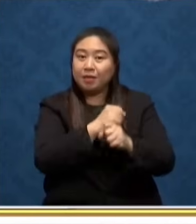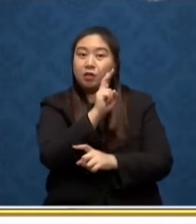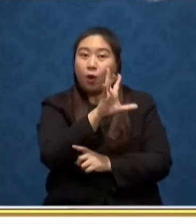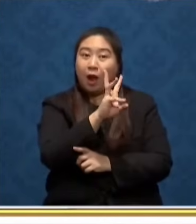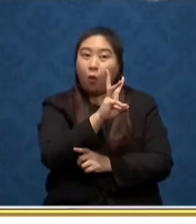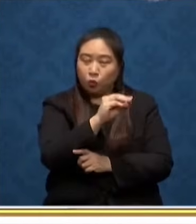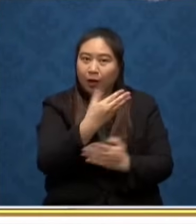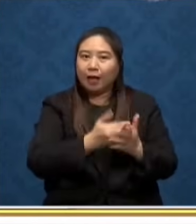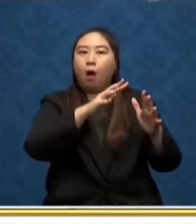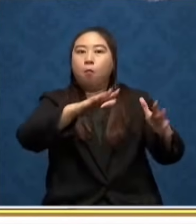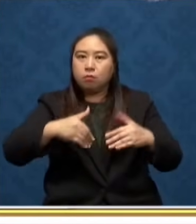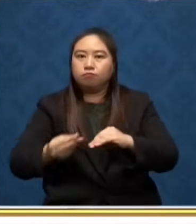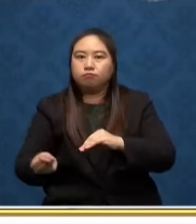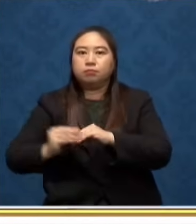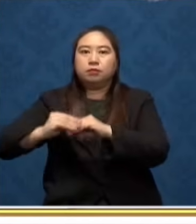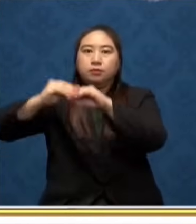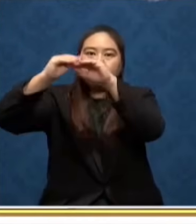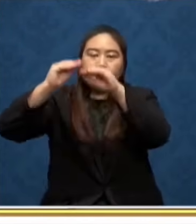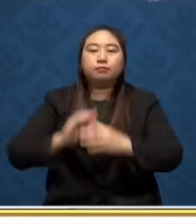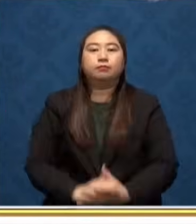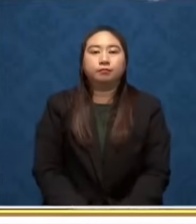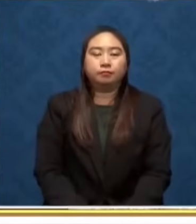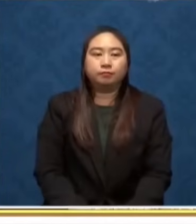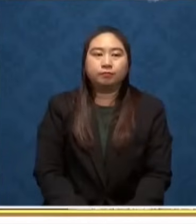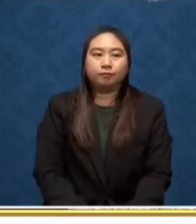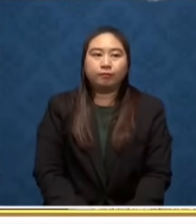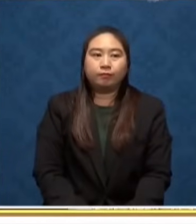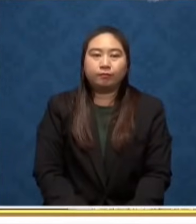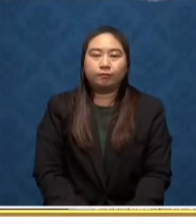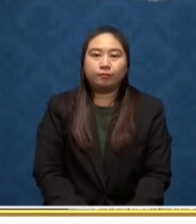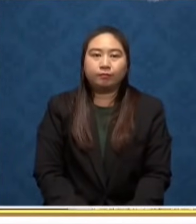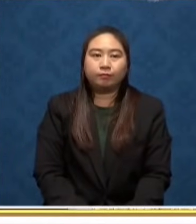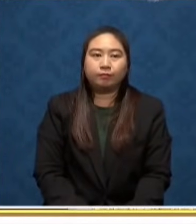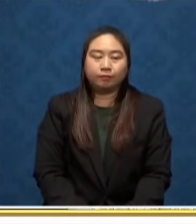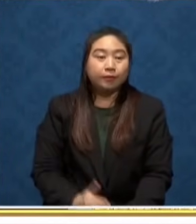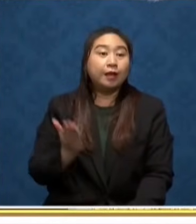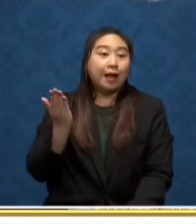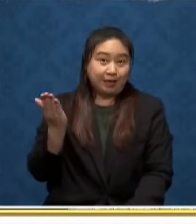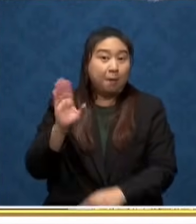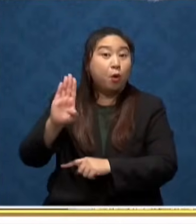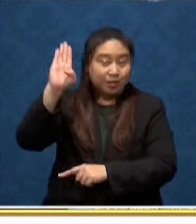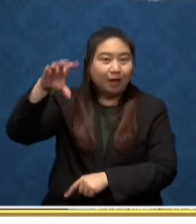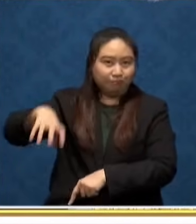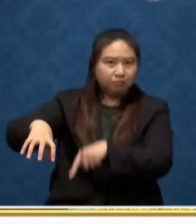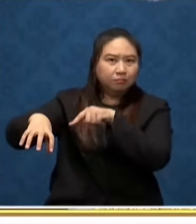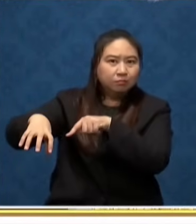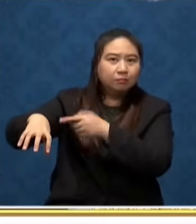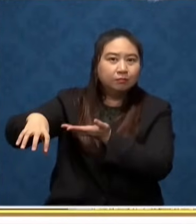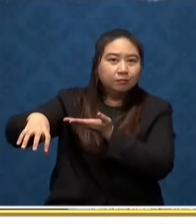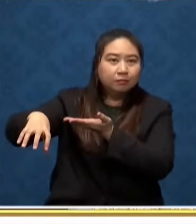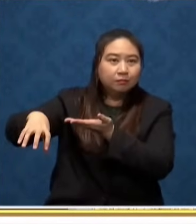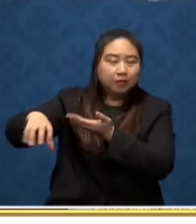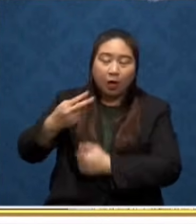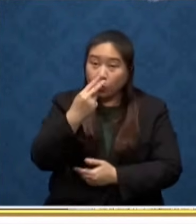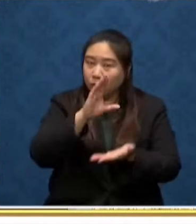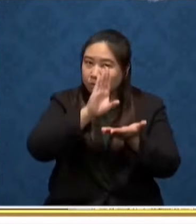ค่ะสไลด์ที่ขึ้นเมื่อกี้นะคะนี่คือที่ตั้งของบริษัททาลอนเน็ตค่ะจากฐ